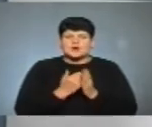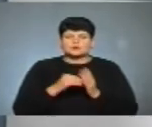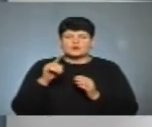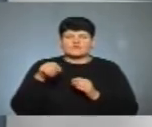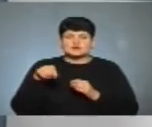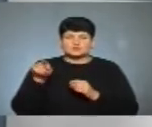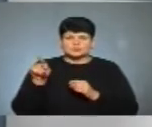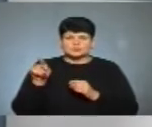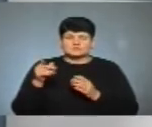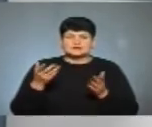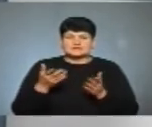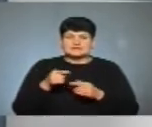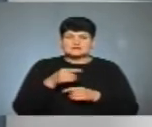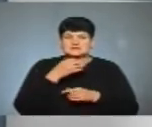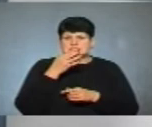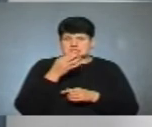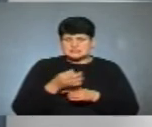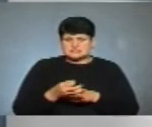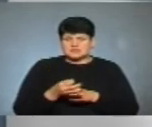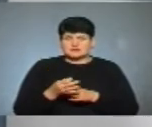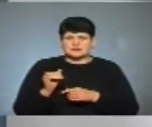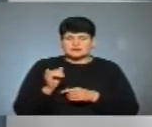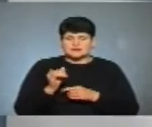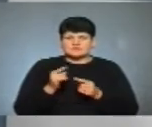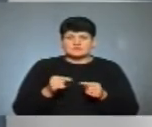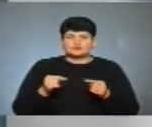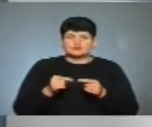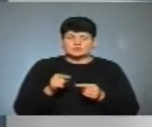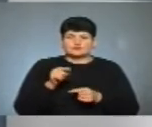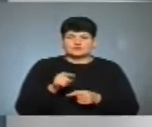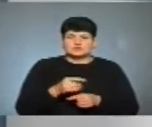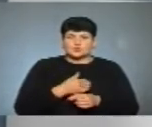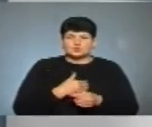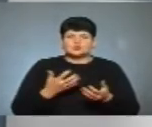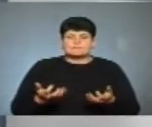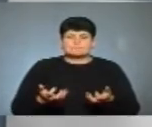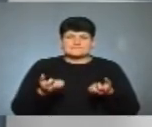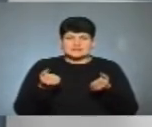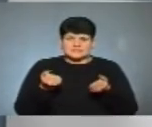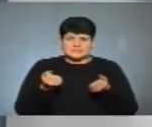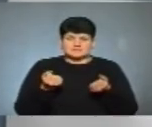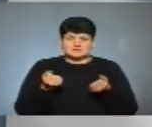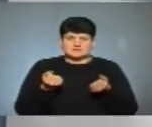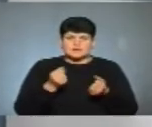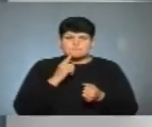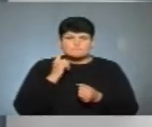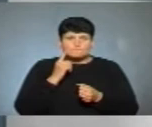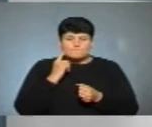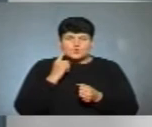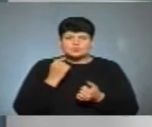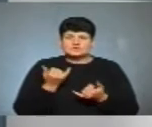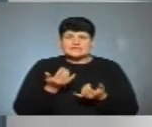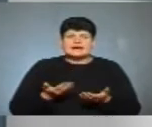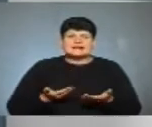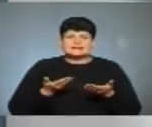номер тільки, який їм сказали. І, відповідно, вони хочуть підтримати, скажімо, молодь, для яких